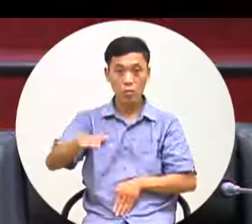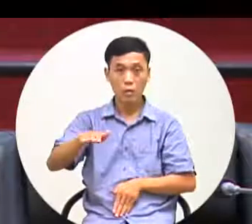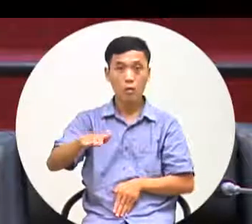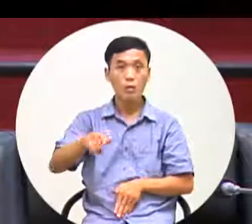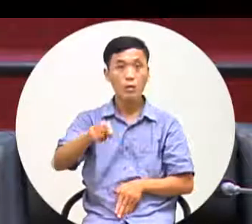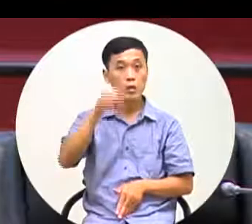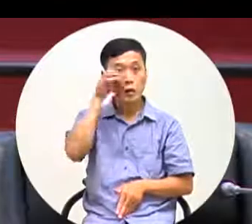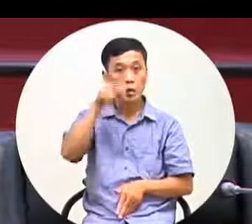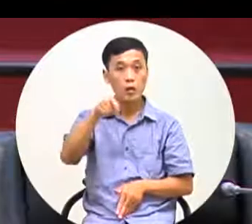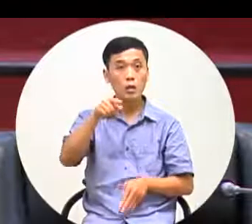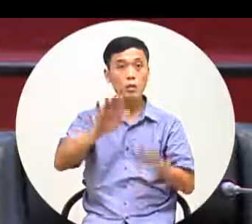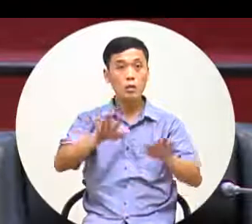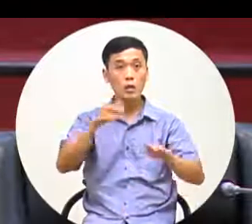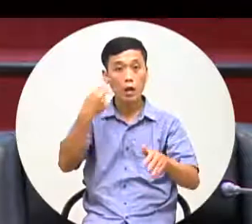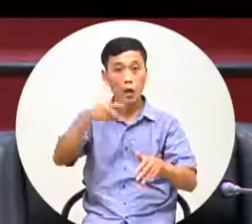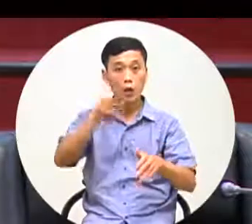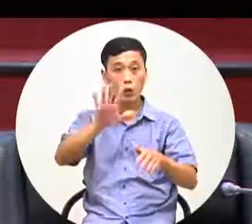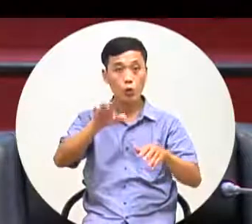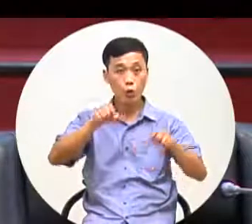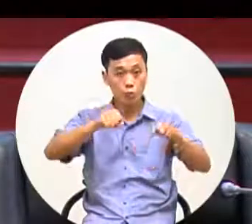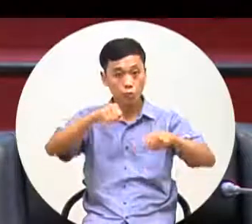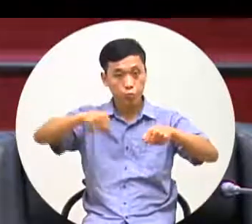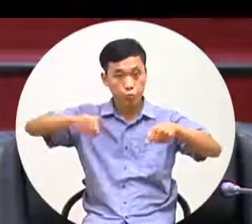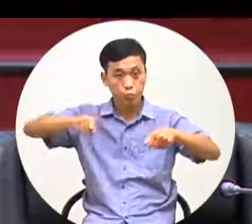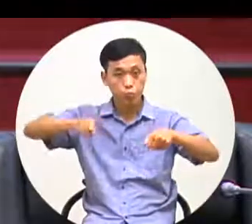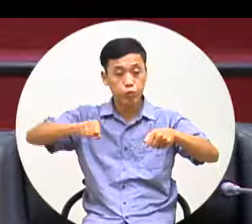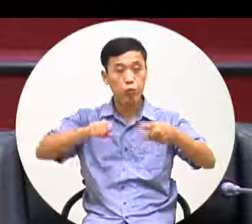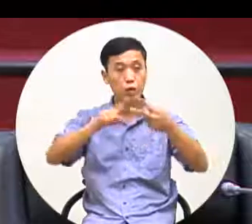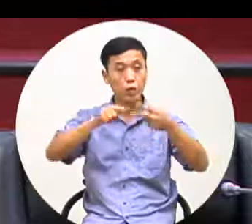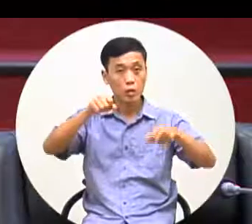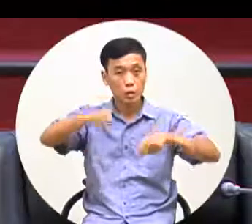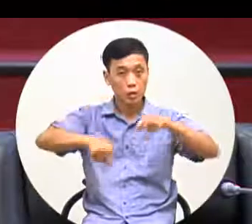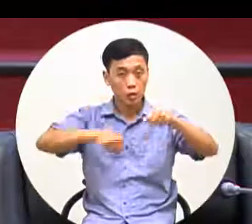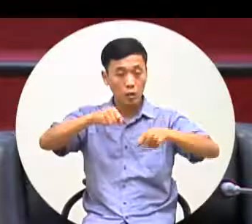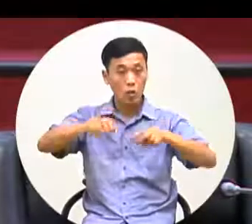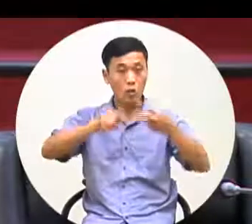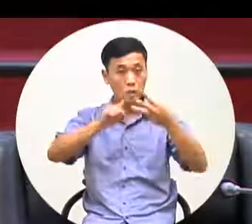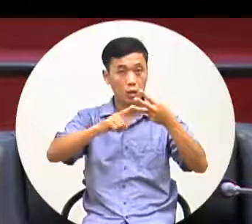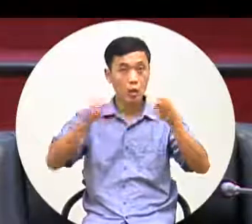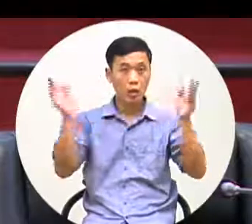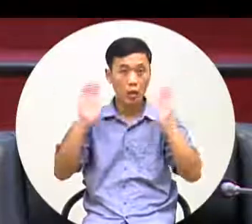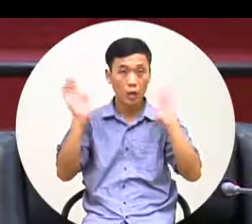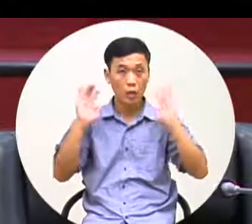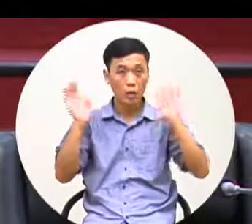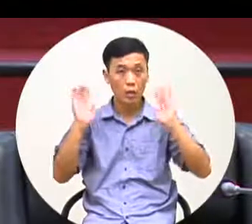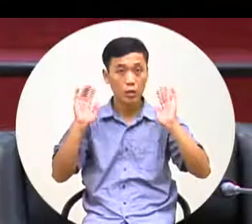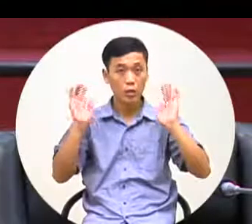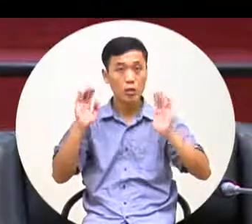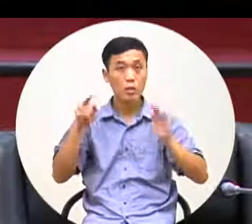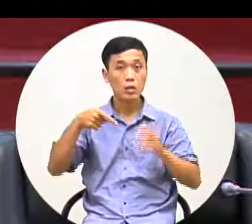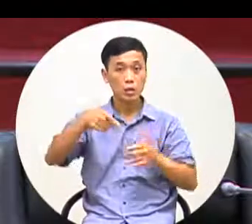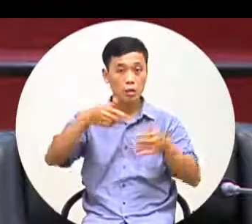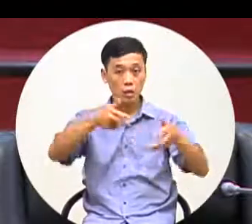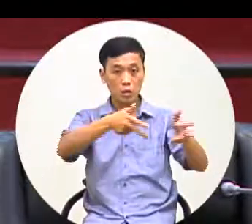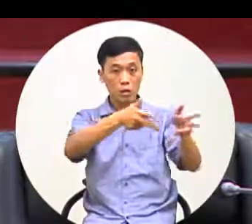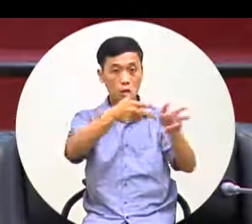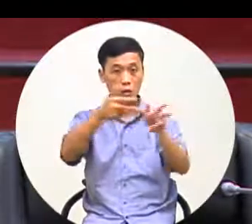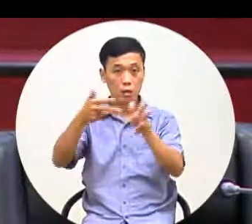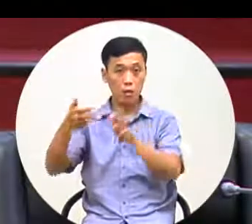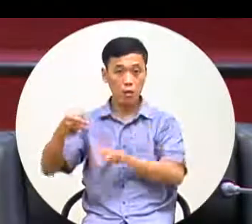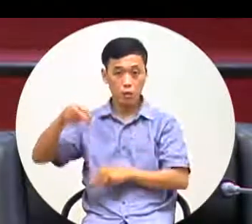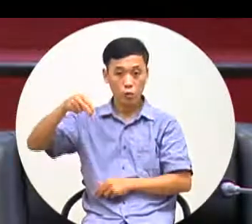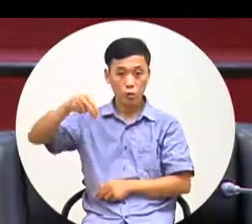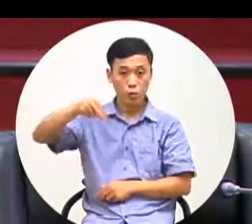车、脚踏车，还有小朋友，好，都在这个桥上走啊。啊，还